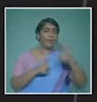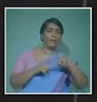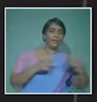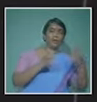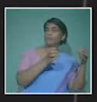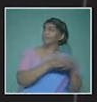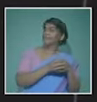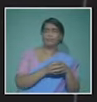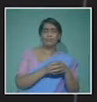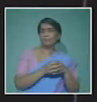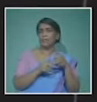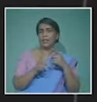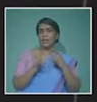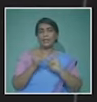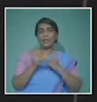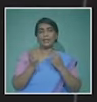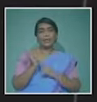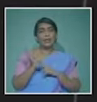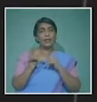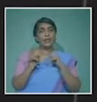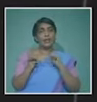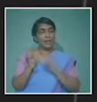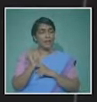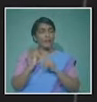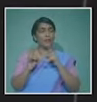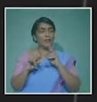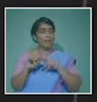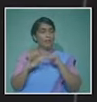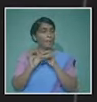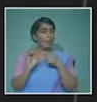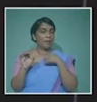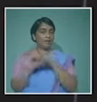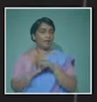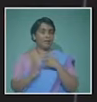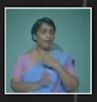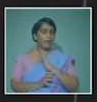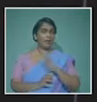என்று நாங்கள் எங்கும் போக மாட்டோம். வென்றாலும் தோற்றாலும் எங்களுடைய